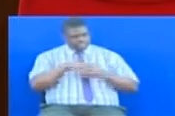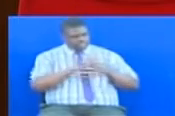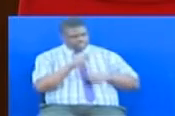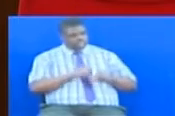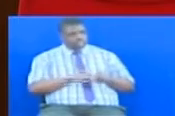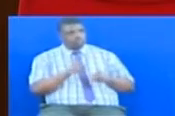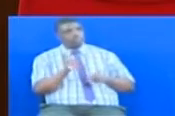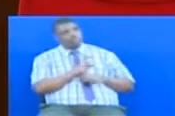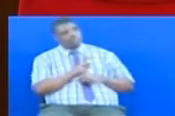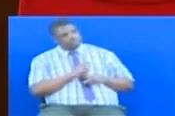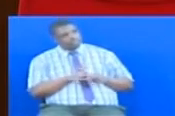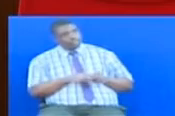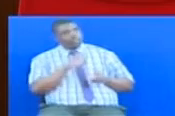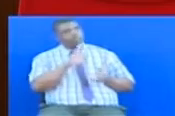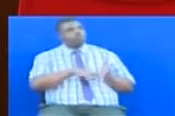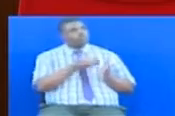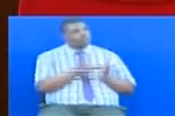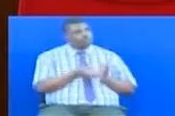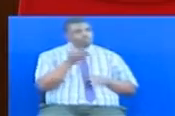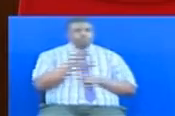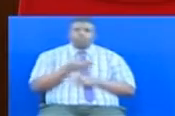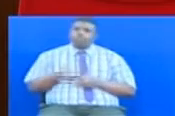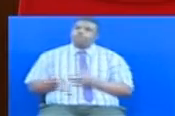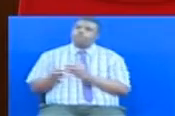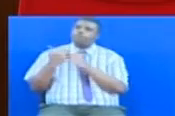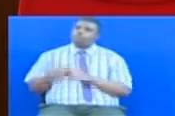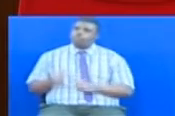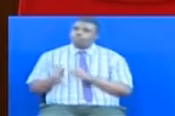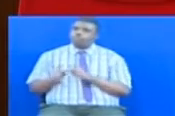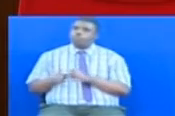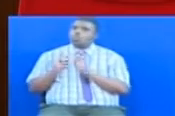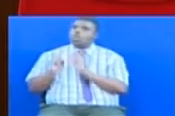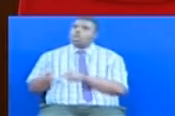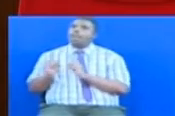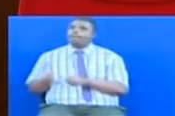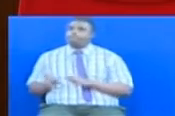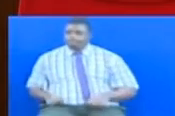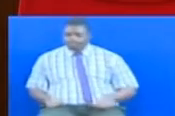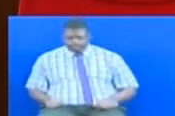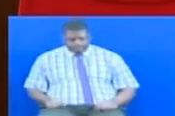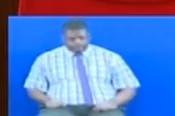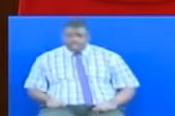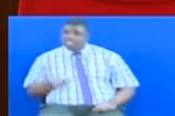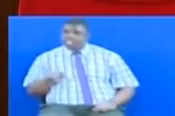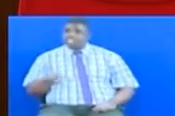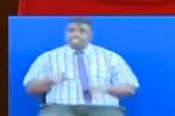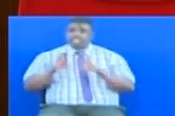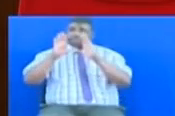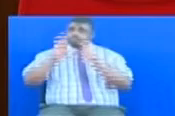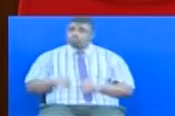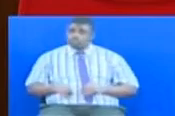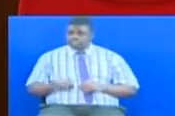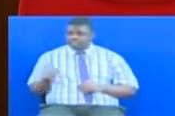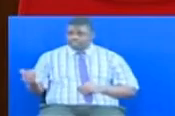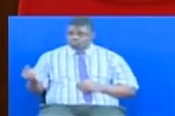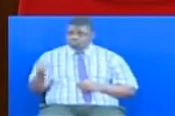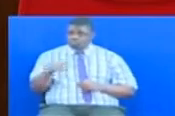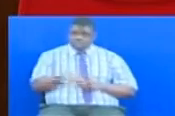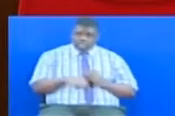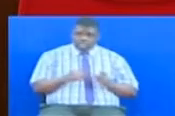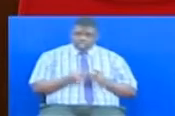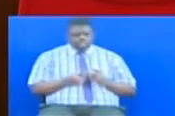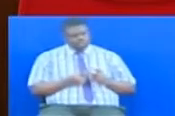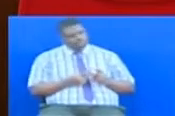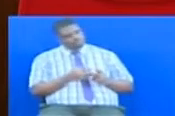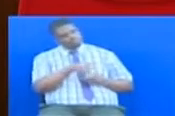utoaji program wa kuwajengea uwezo walimu kazi. Kwa hiyo utaona namna hizi ripoti zinavyoflow, lakini anavyoona kuna maeneo